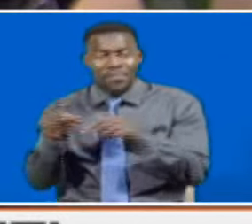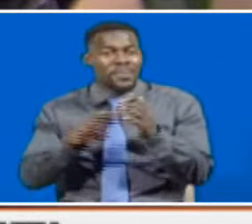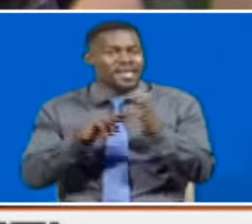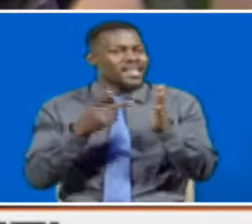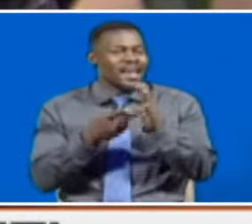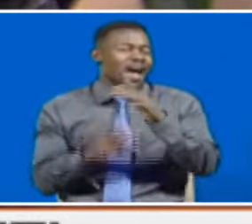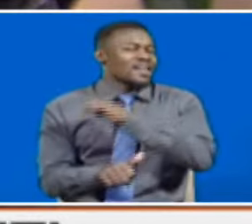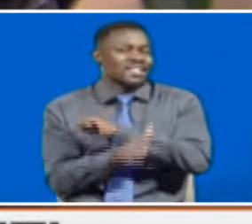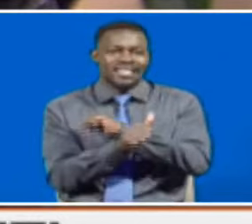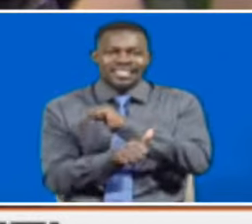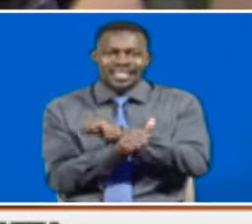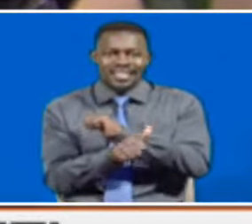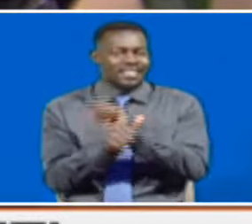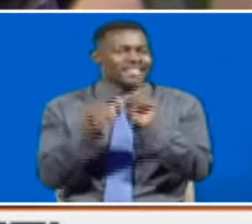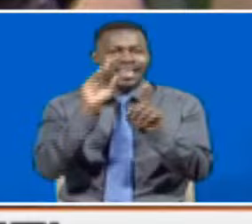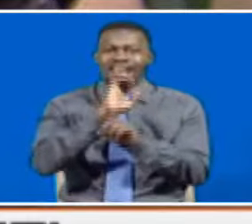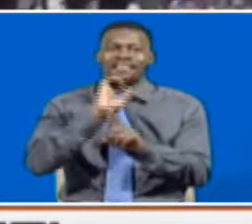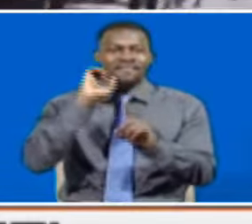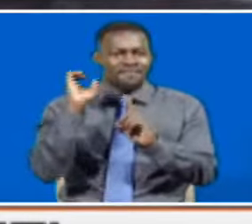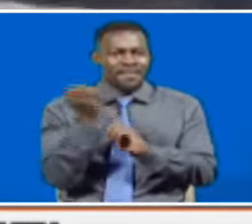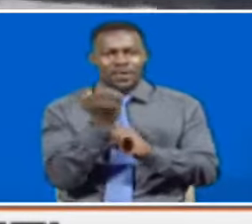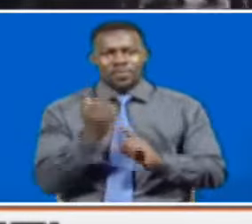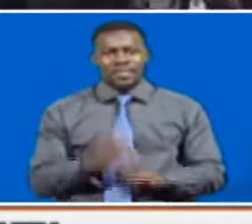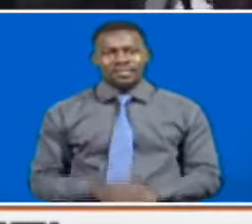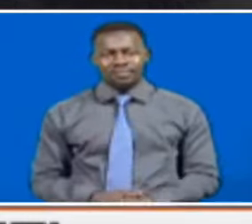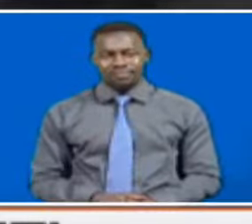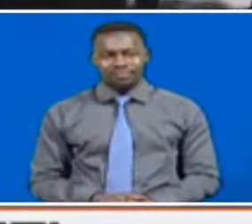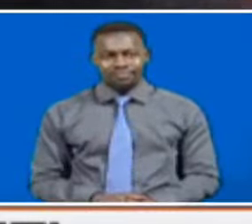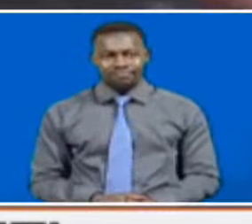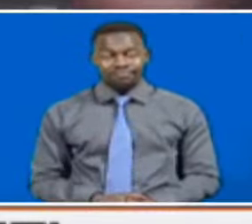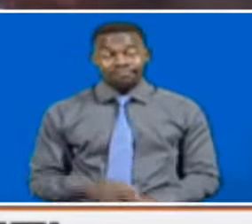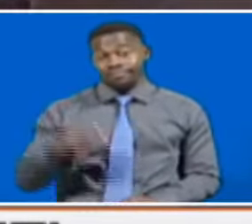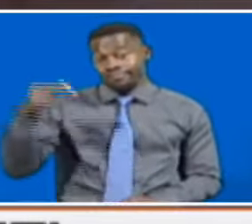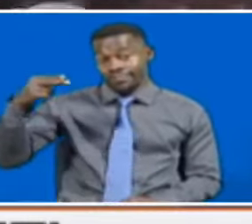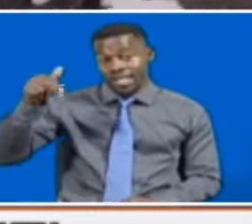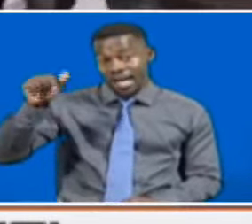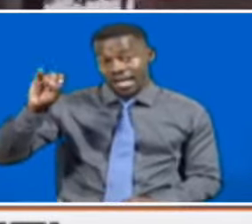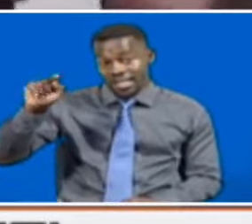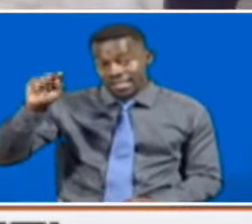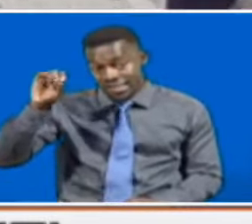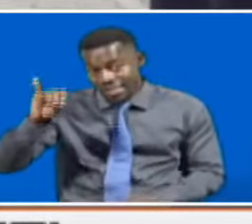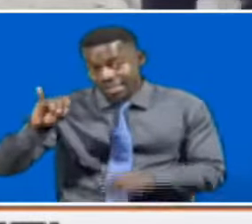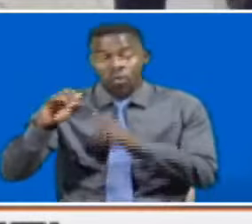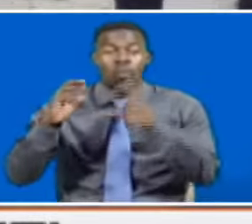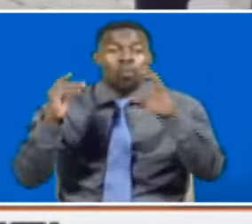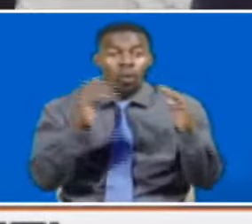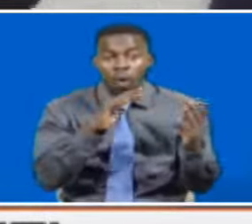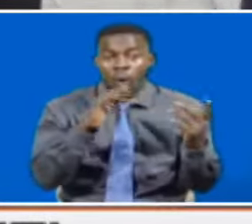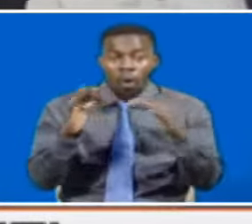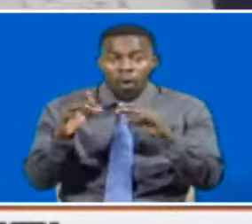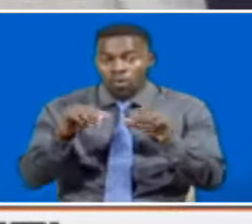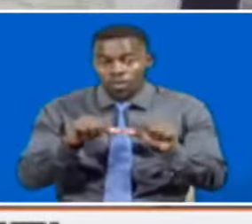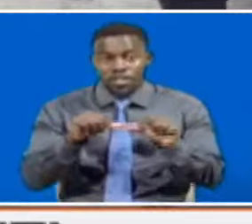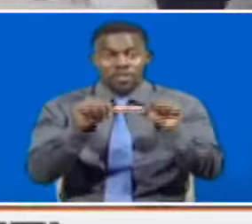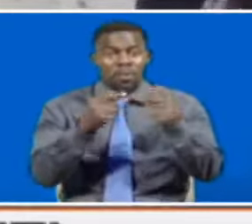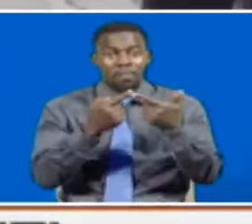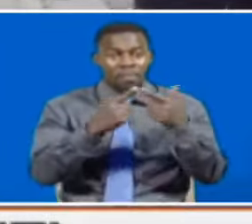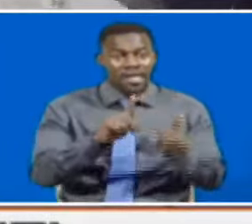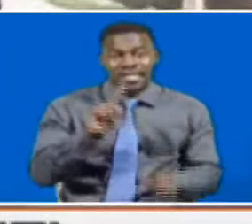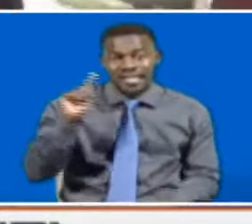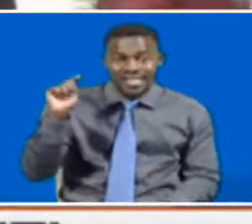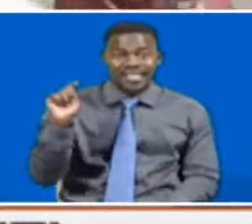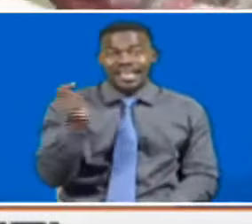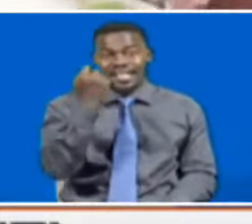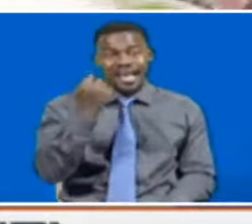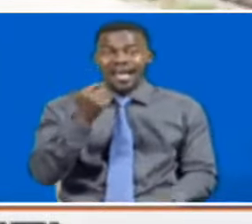mazingira ya vita halisia. Licha ya hali tete inayozidi kushuhudiwa, inaonekana kuwa Kenya haina nafasi ya